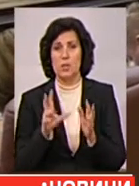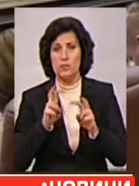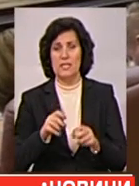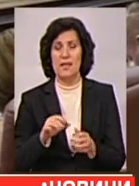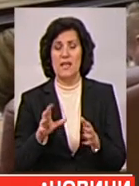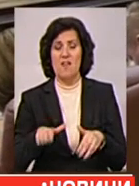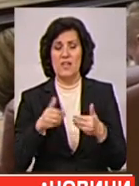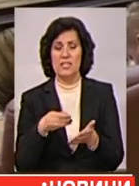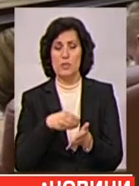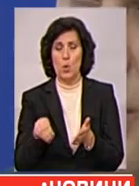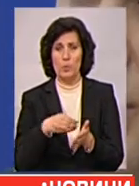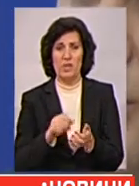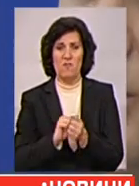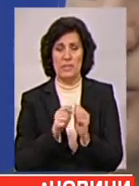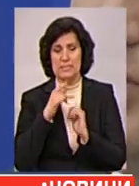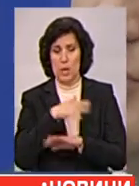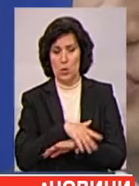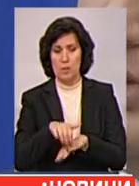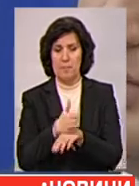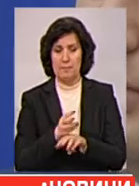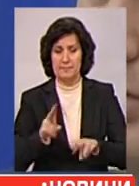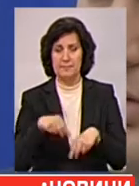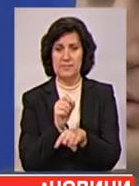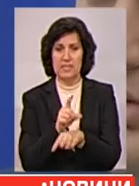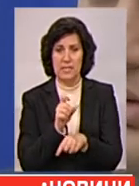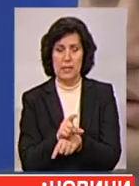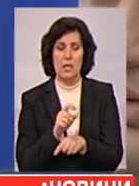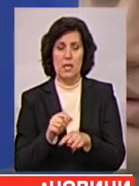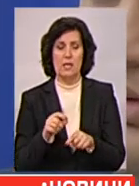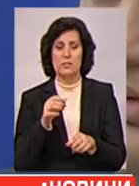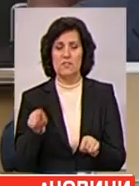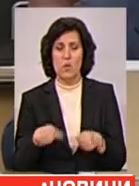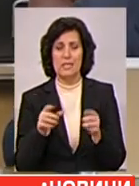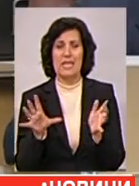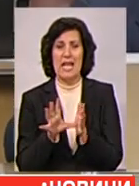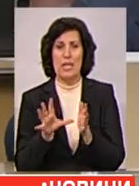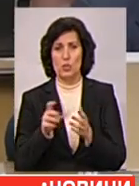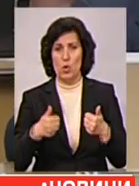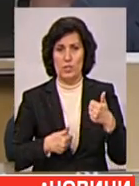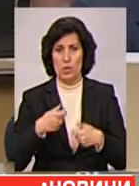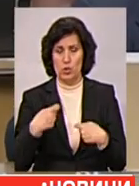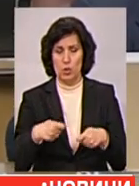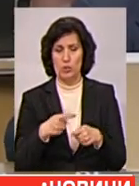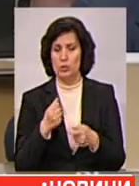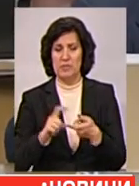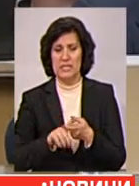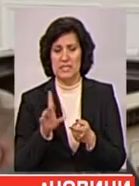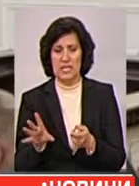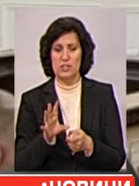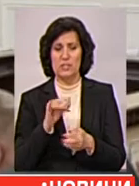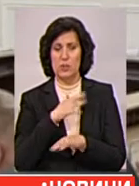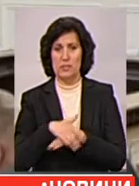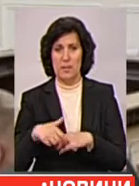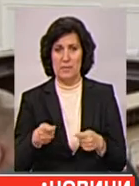варіант закупівлі вугілля за кордоном. При цьому прем'єр-міністр дав завдання до осені створити в Україні електронні торги, щоб не залежати від іноземних бірж.